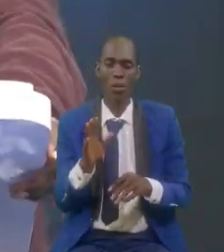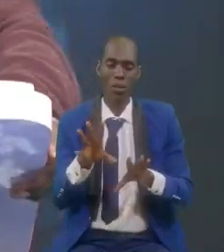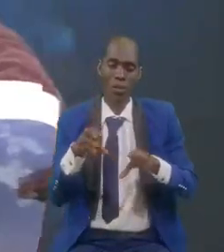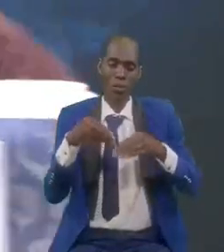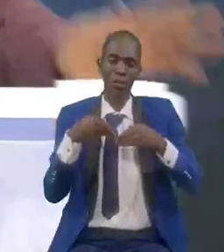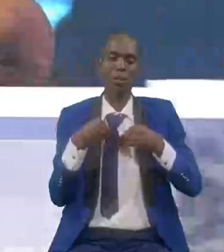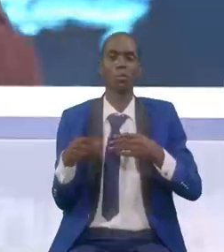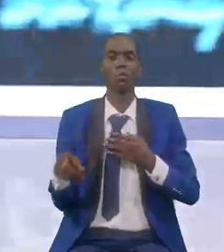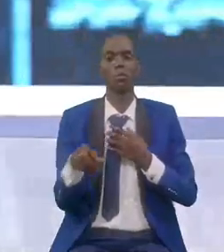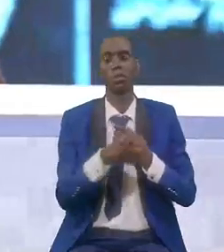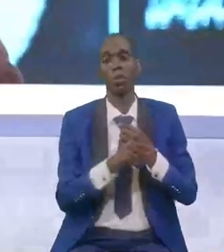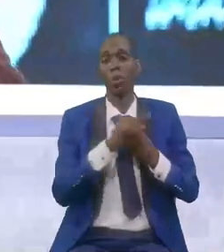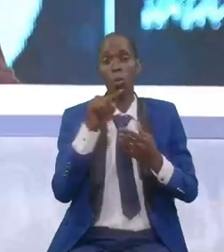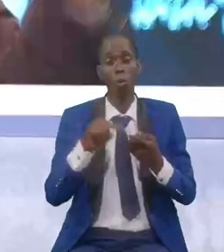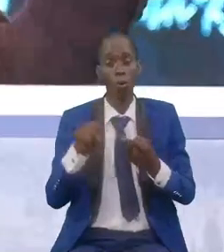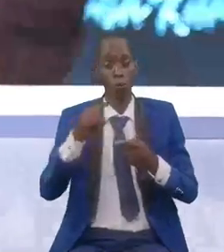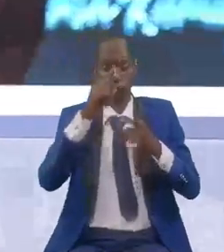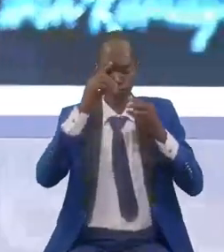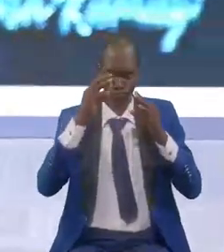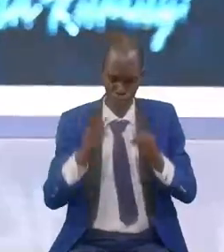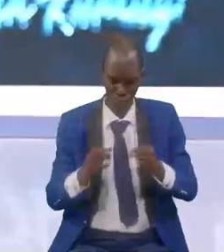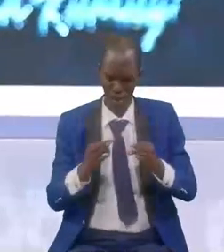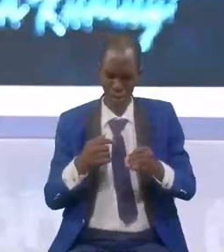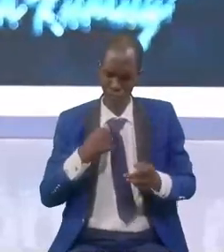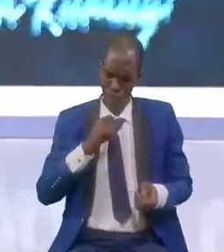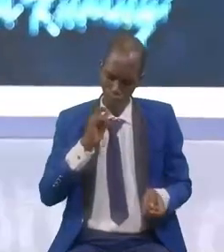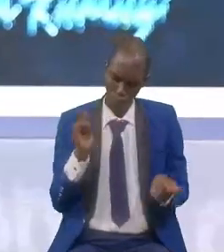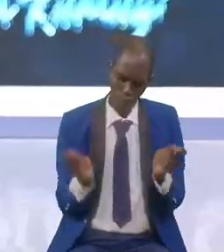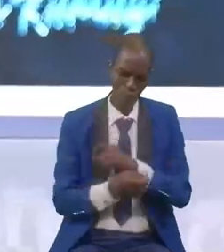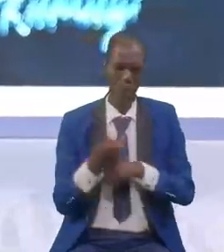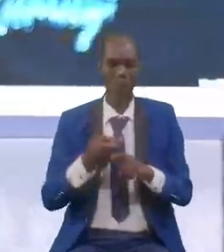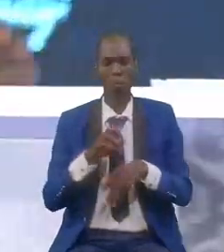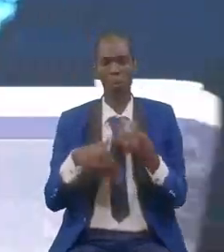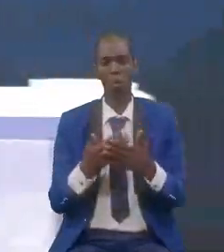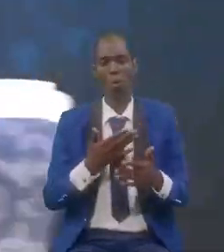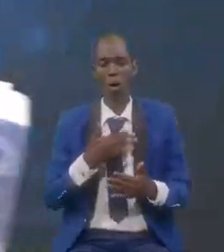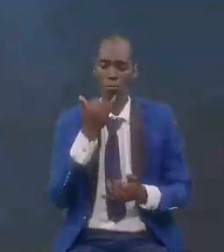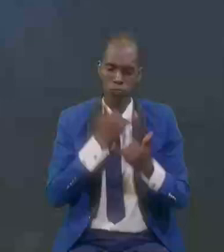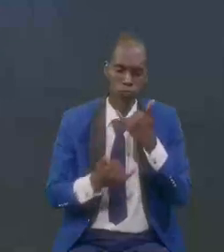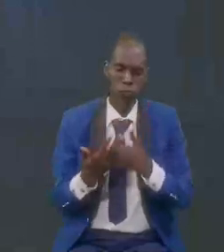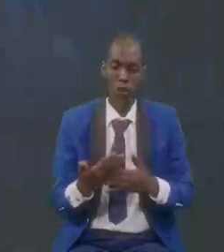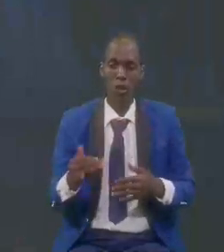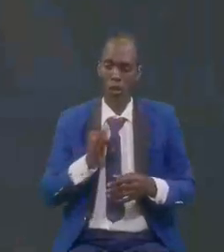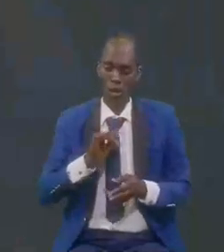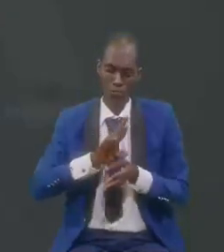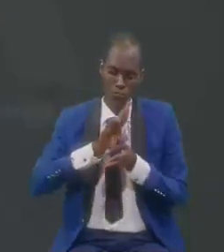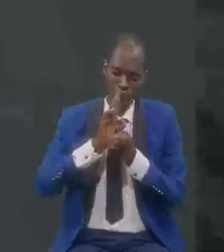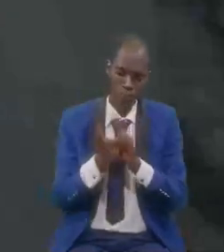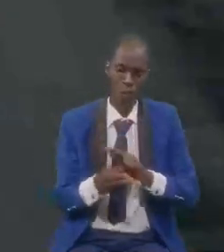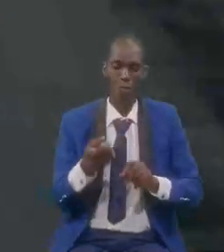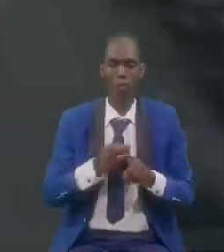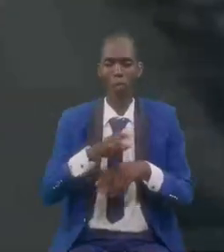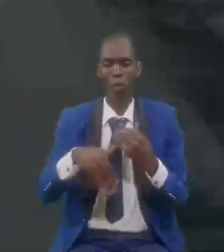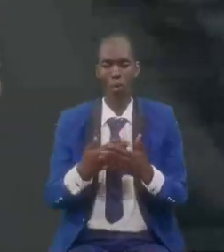accueillerai. Si tu prends la décision, que tu te détournes de tout cela, je me repens de toutes